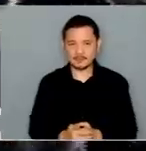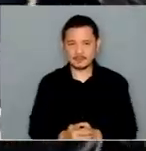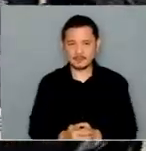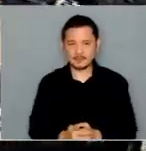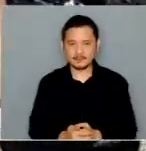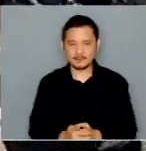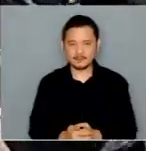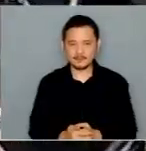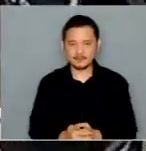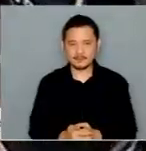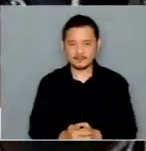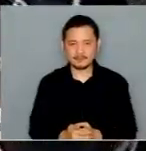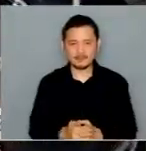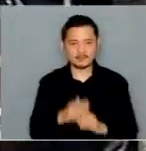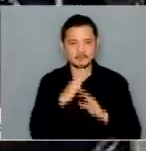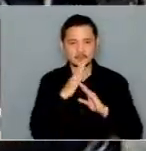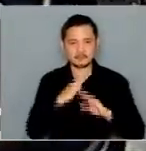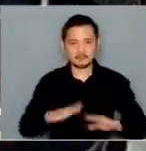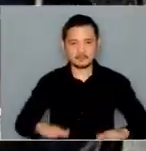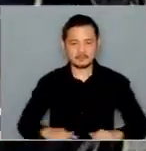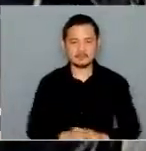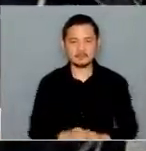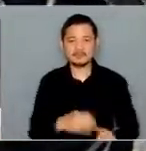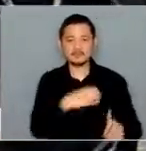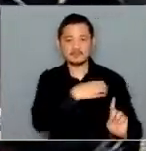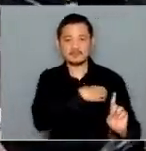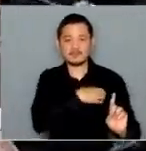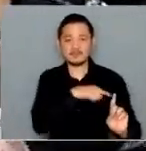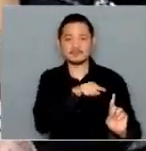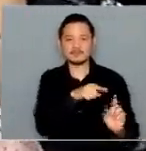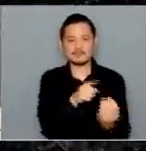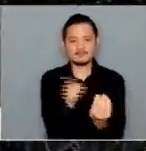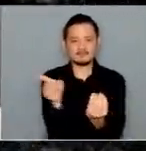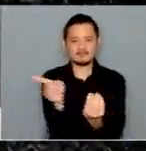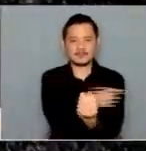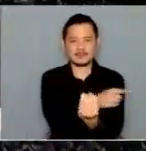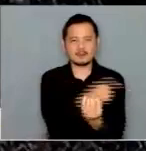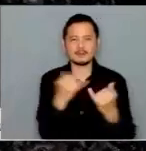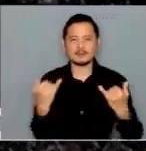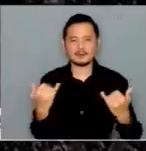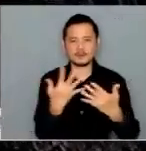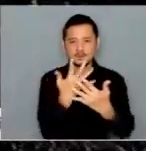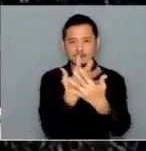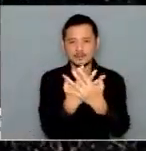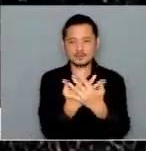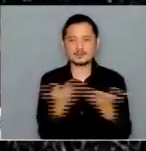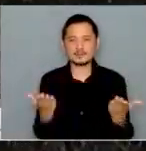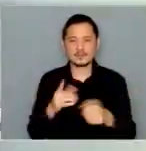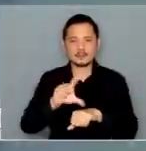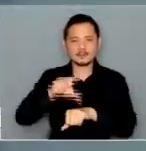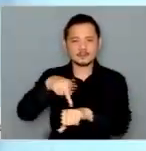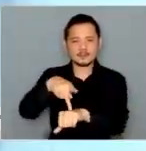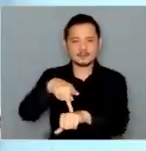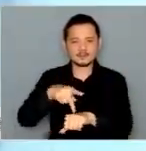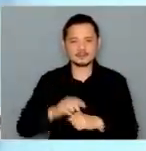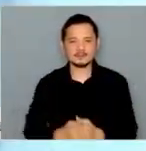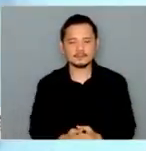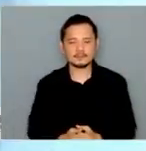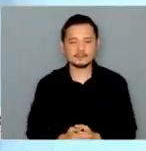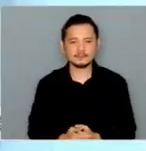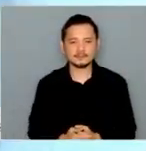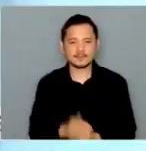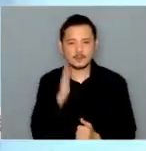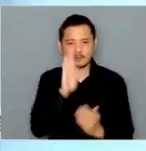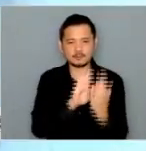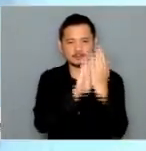sir. Nirelieve na sa pwesto si Castañeda at nakakulong ngayon sa PNP Las Piñas Headquarters. Maharap siya